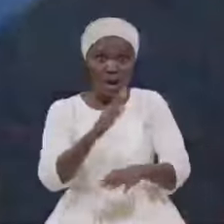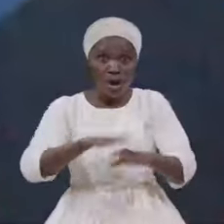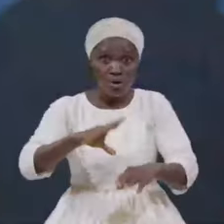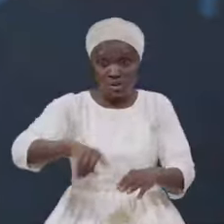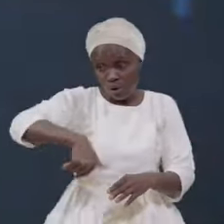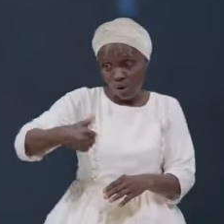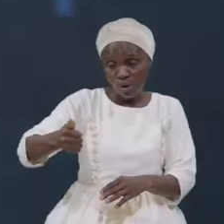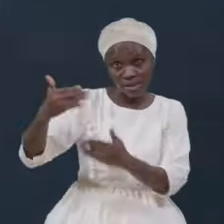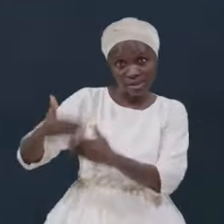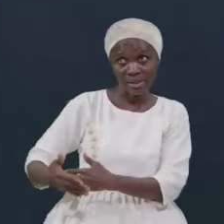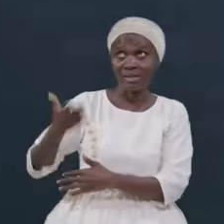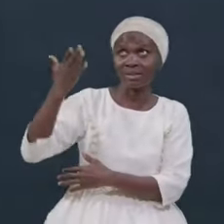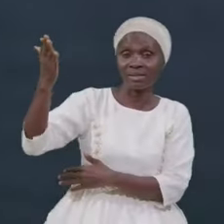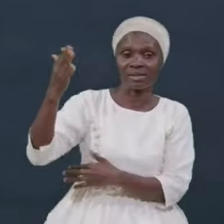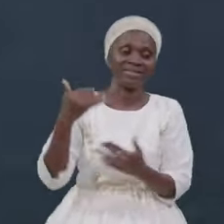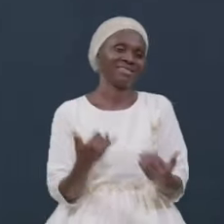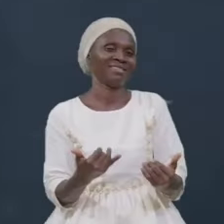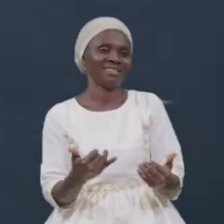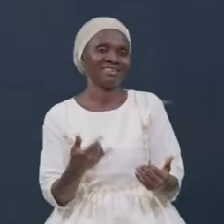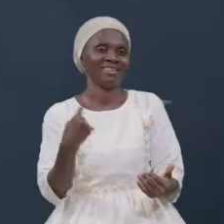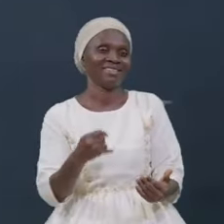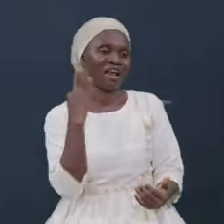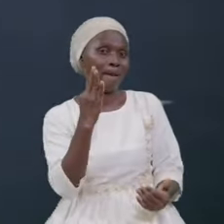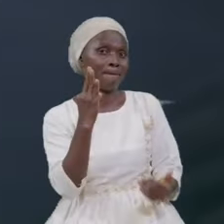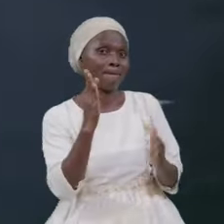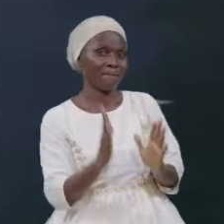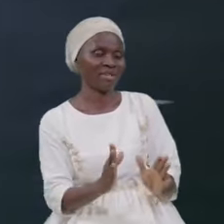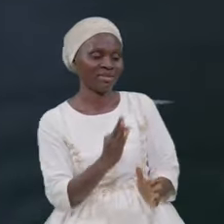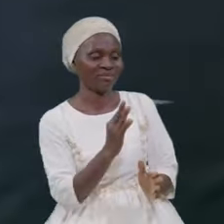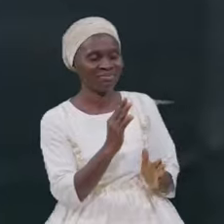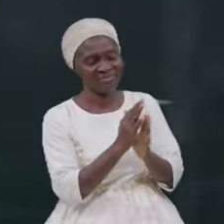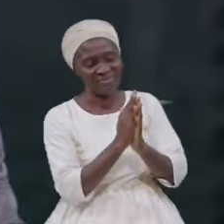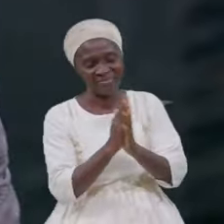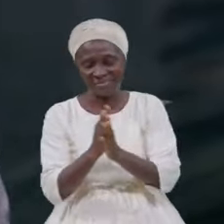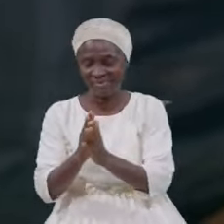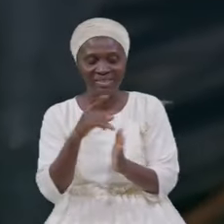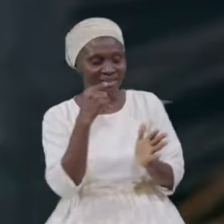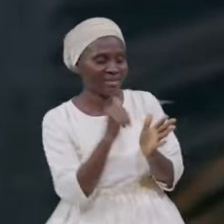le prêtre prie et il dit, aie pitié de lui